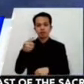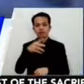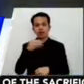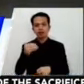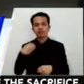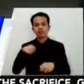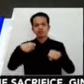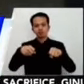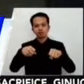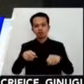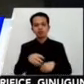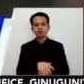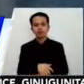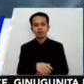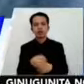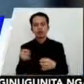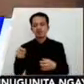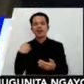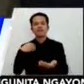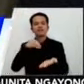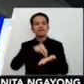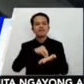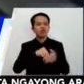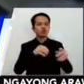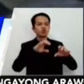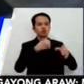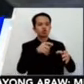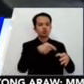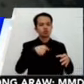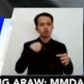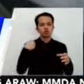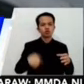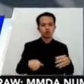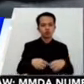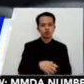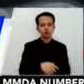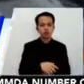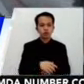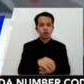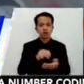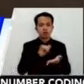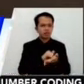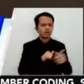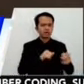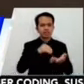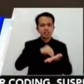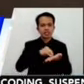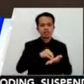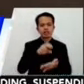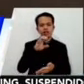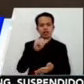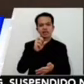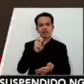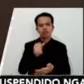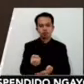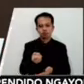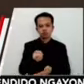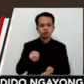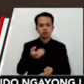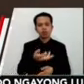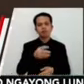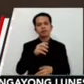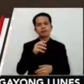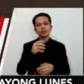utang ang dalawang biktima sa isang grupo ng Chinese nationals na nagpapautang sa Casino players based on our initial inquiry